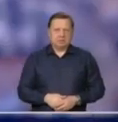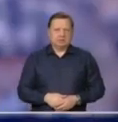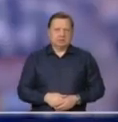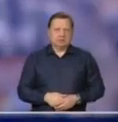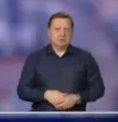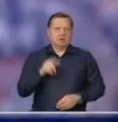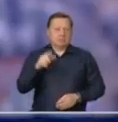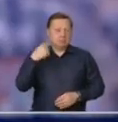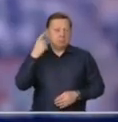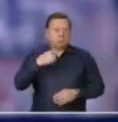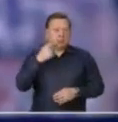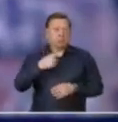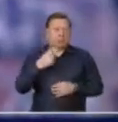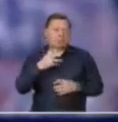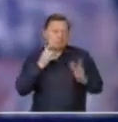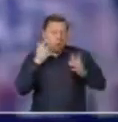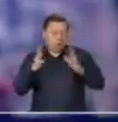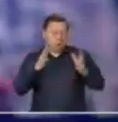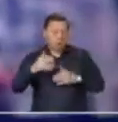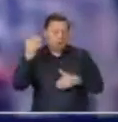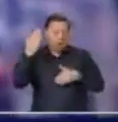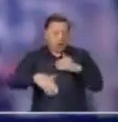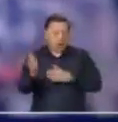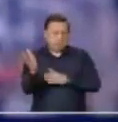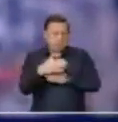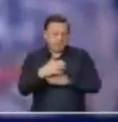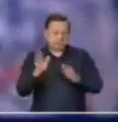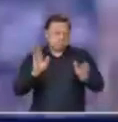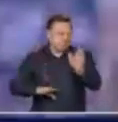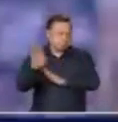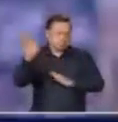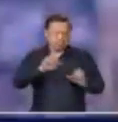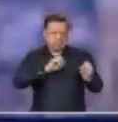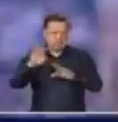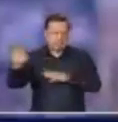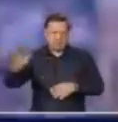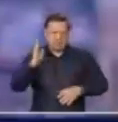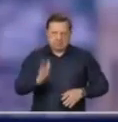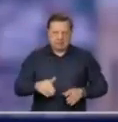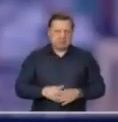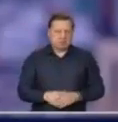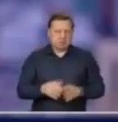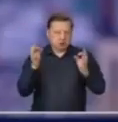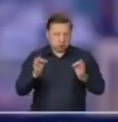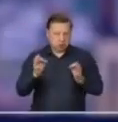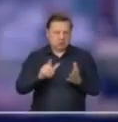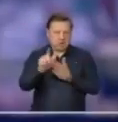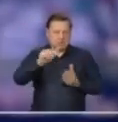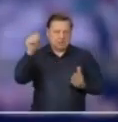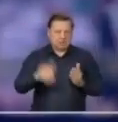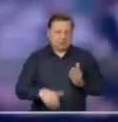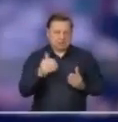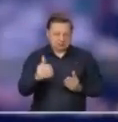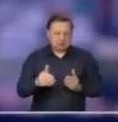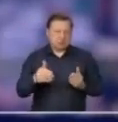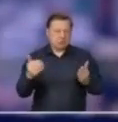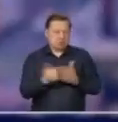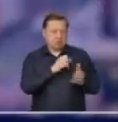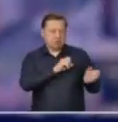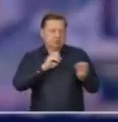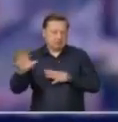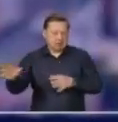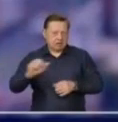Prognoza mówi, że szczyt zachorowań będzie pod koniec marca, mówi minister zdrowia Adam Niedzielski. Dziś znów mamy ponad 12 tysięcy nowych przypadków